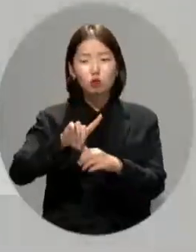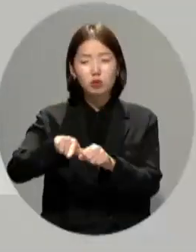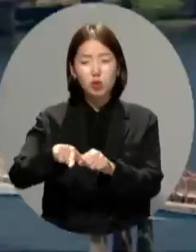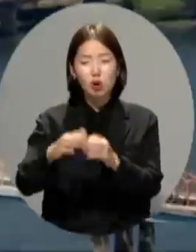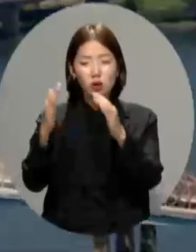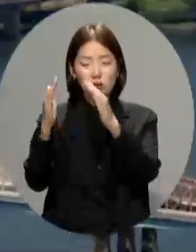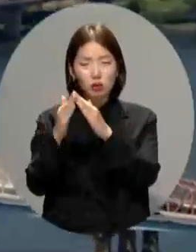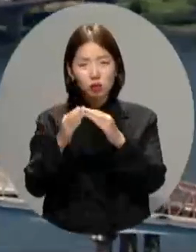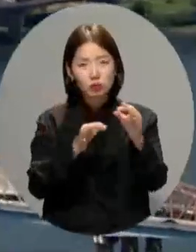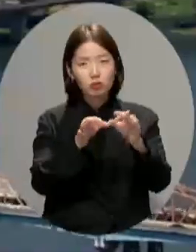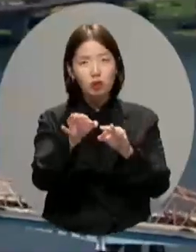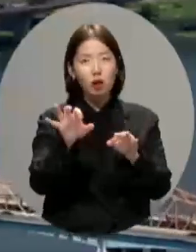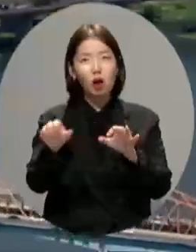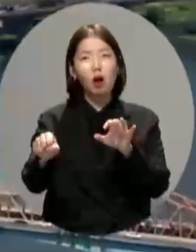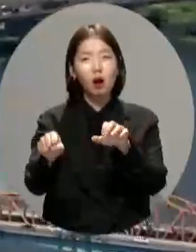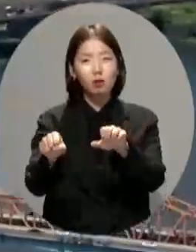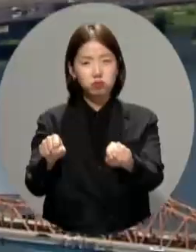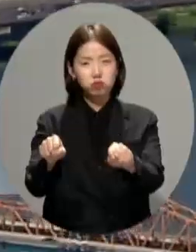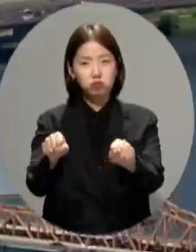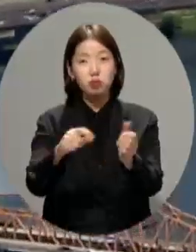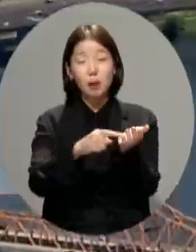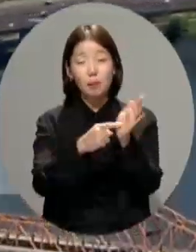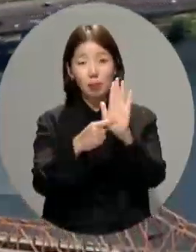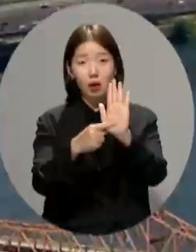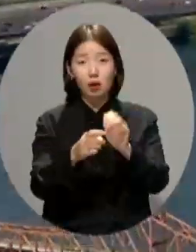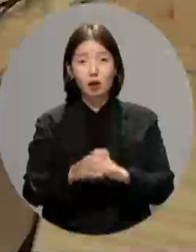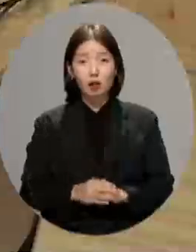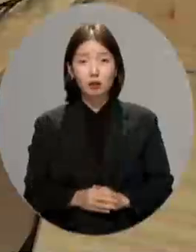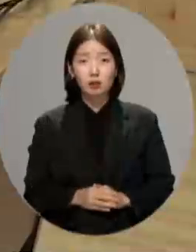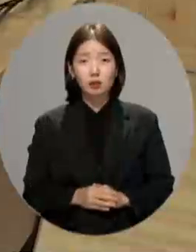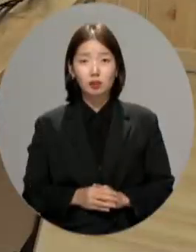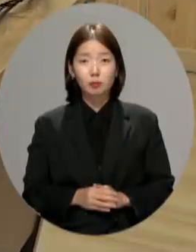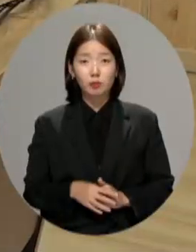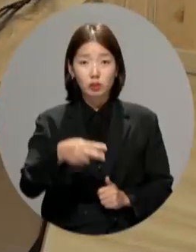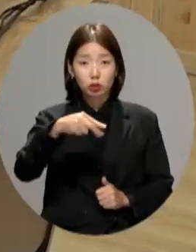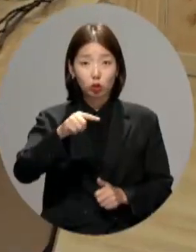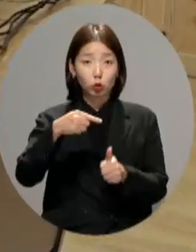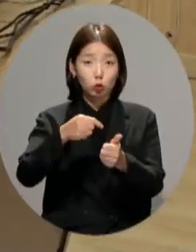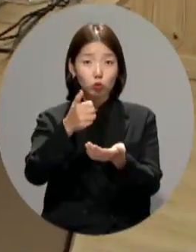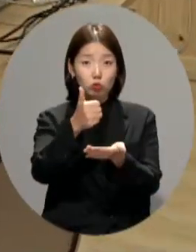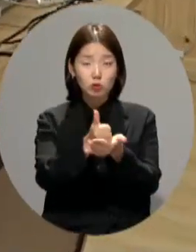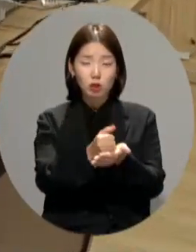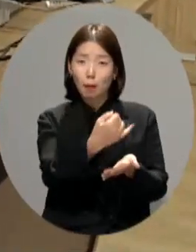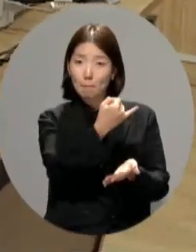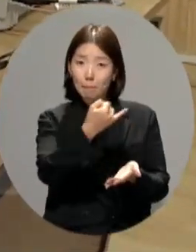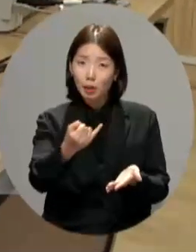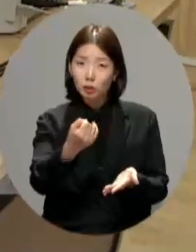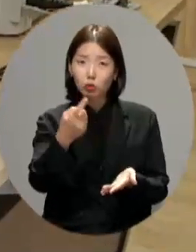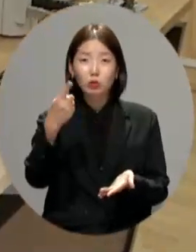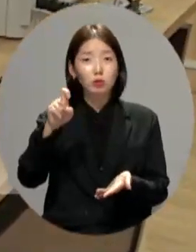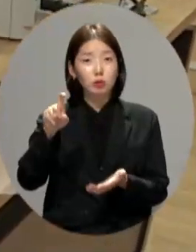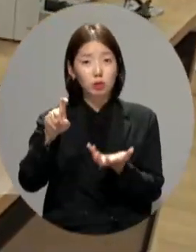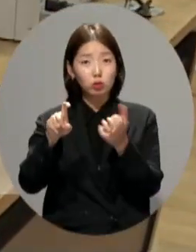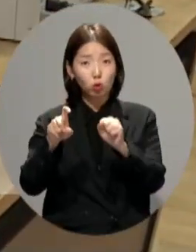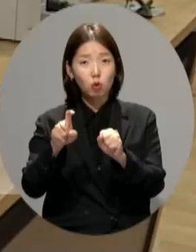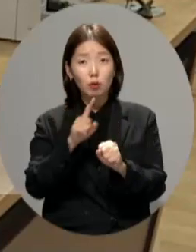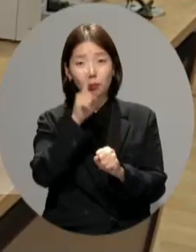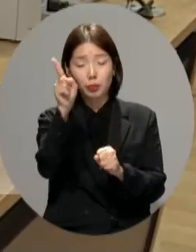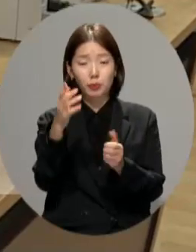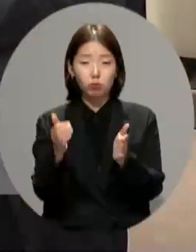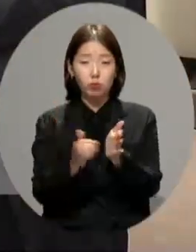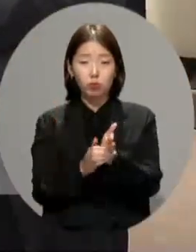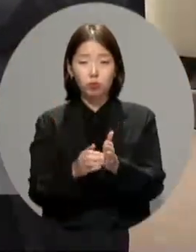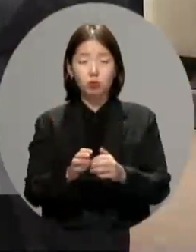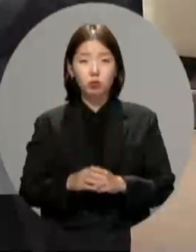주택이나 상가를 소유한 것으로 나타났습니다 서거석 전북교육감은 마이너스 11억원의 재산을